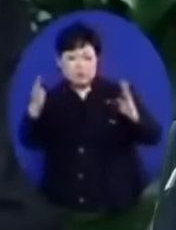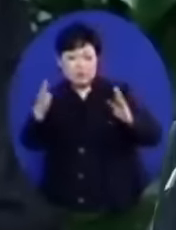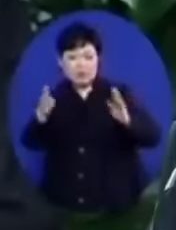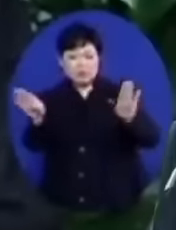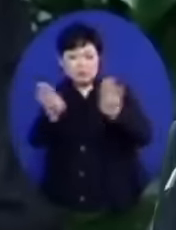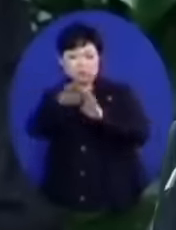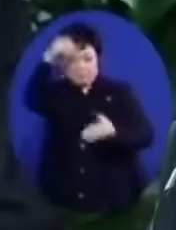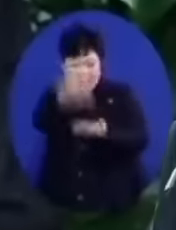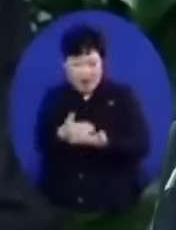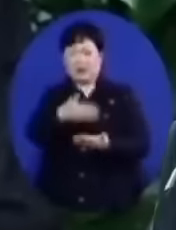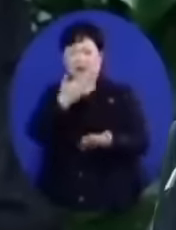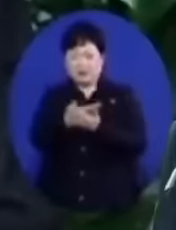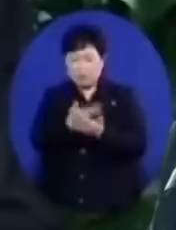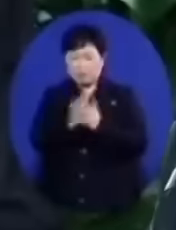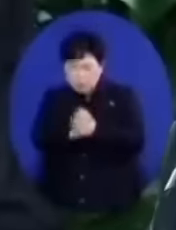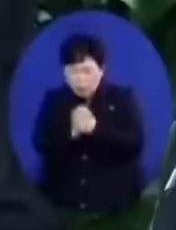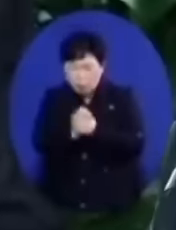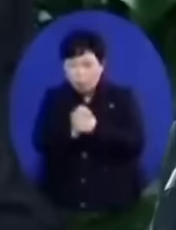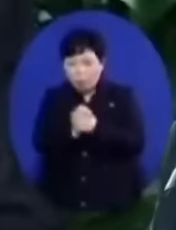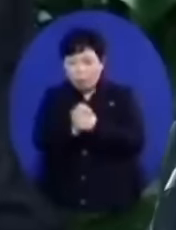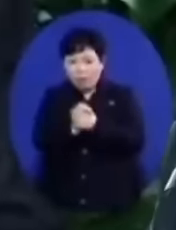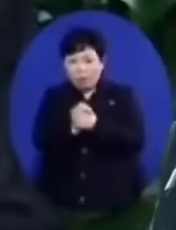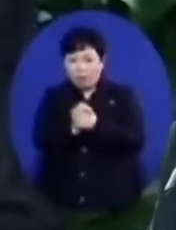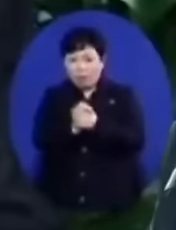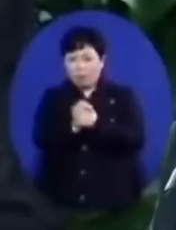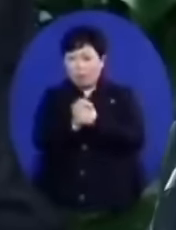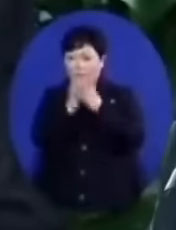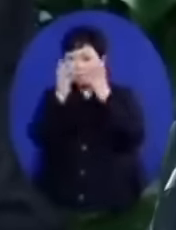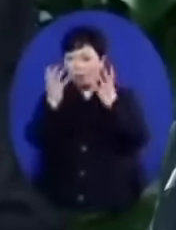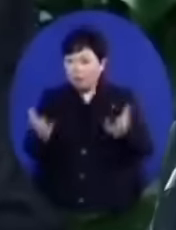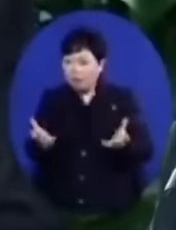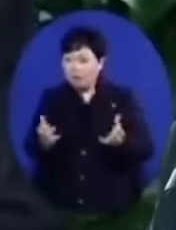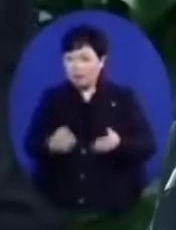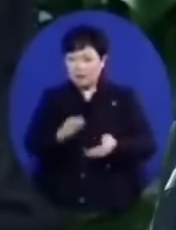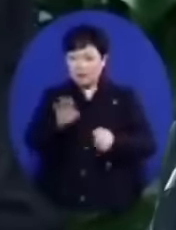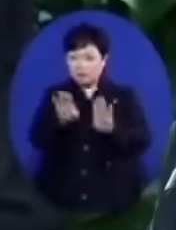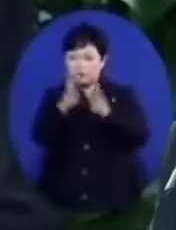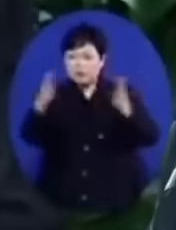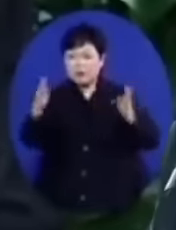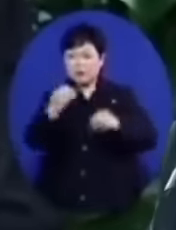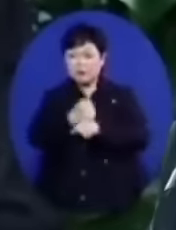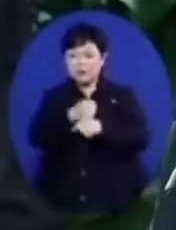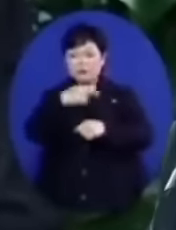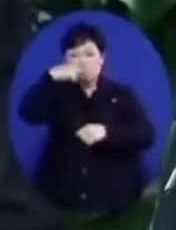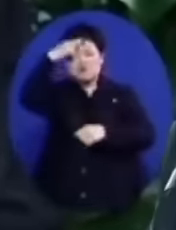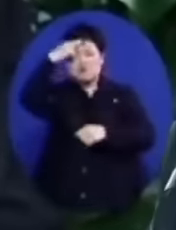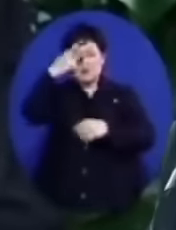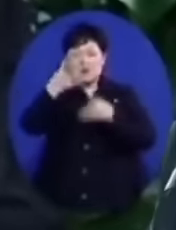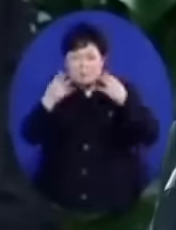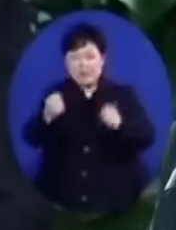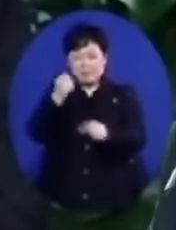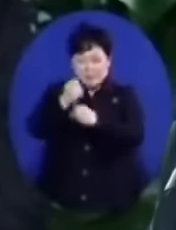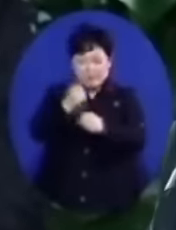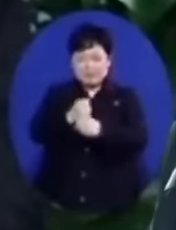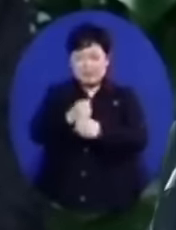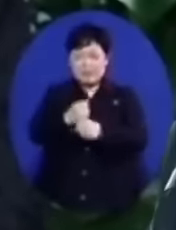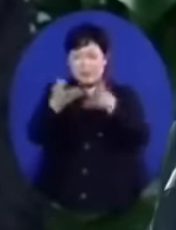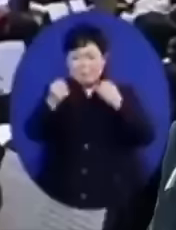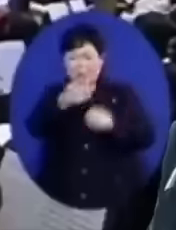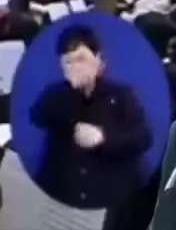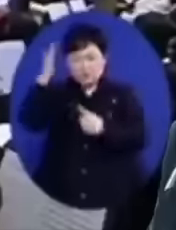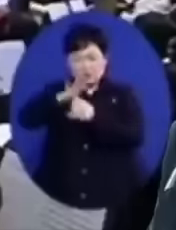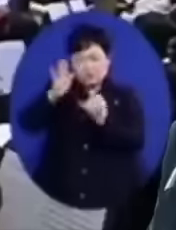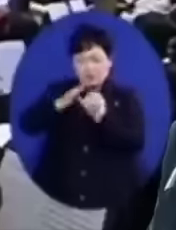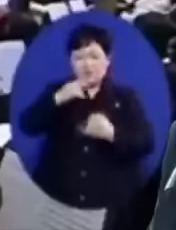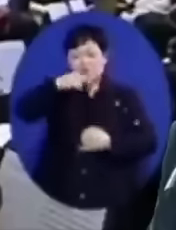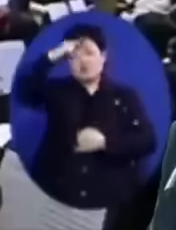하여 주옵소서. 기가 막히죠. 이 문을 열면 엄청난 술이 생산되어 수많은 청소년들이 술을